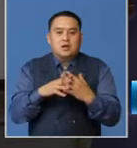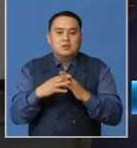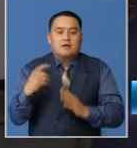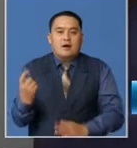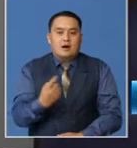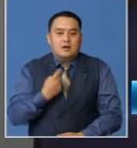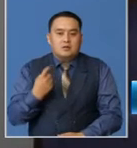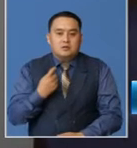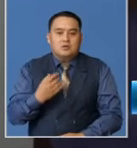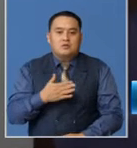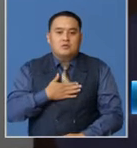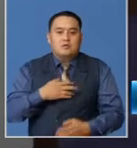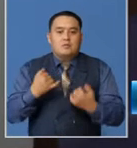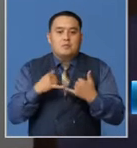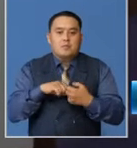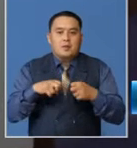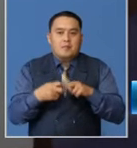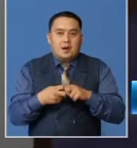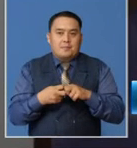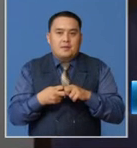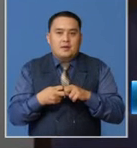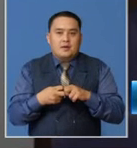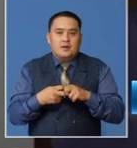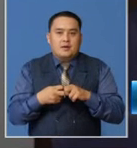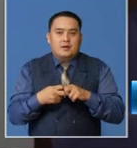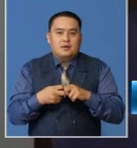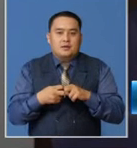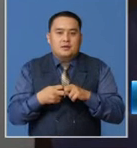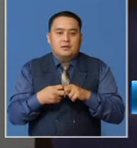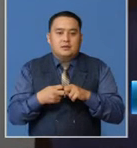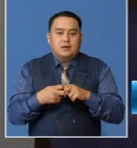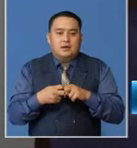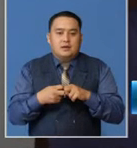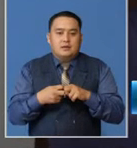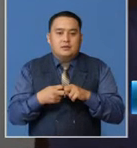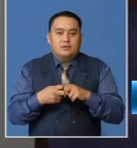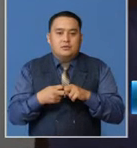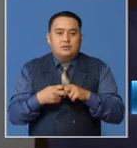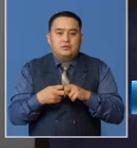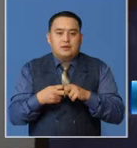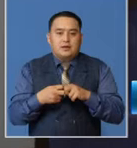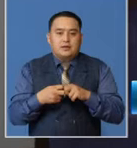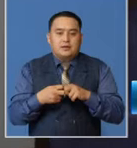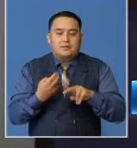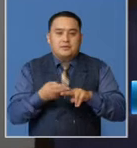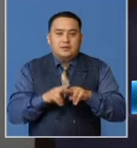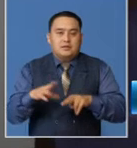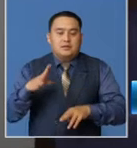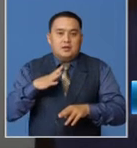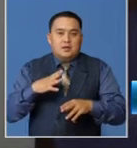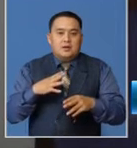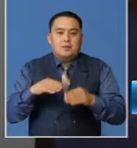страны. Мы сегодня проблемные вопросы ставим, как у нас рационально используются пастбищные